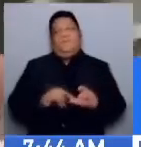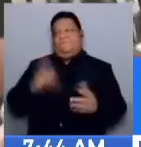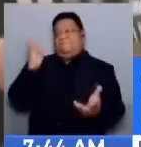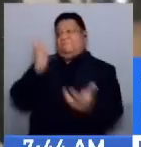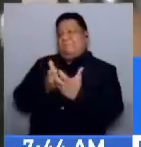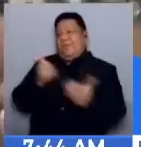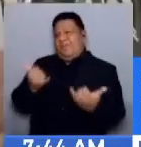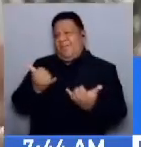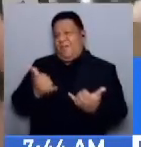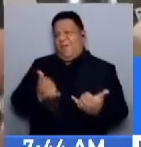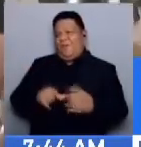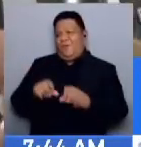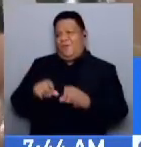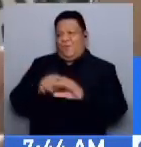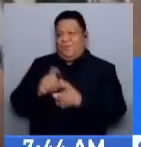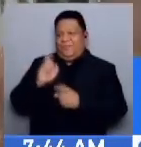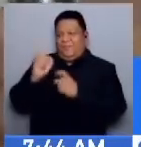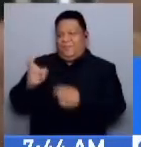grocery.